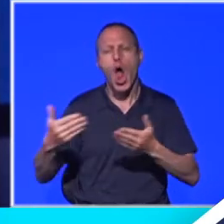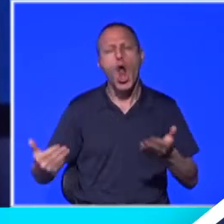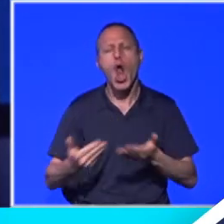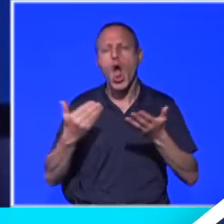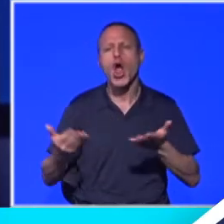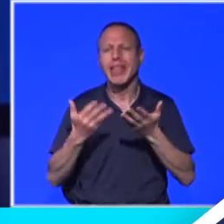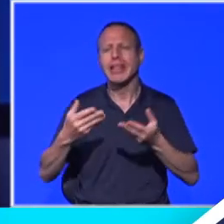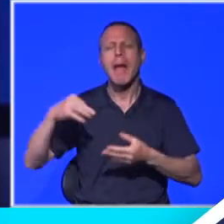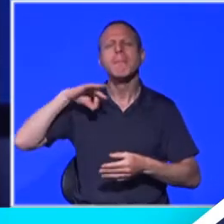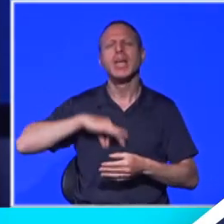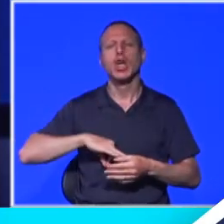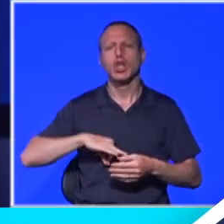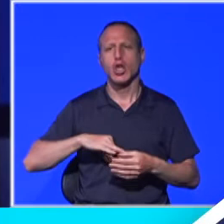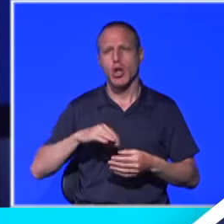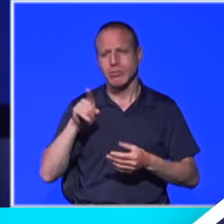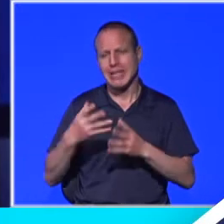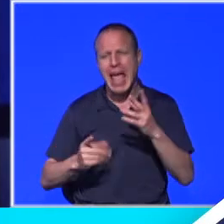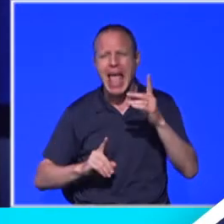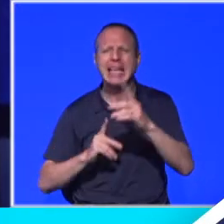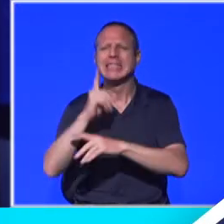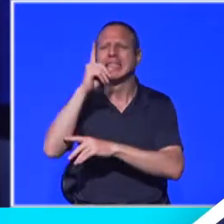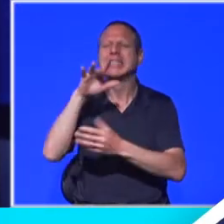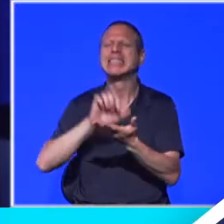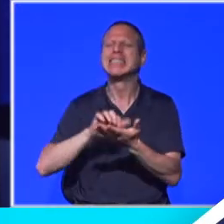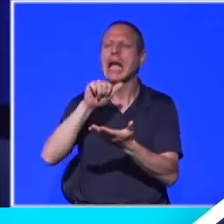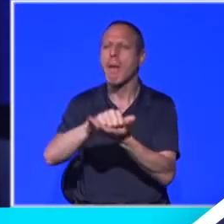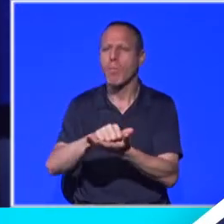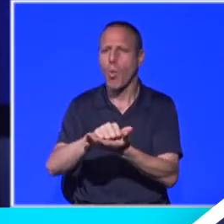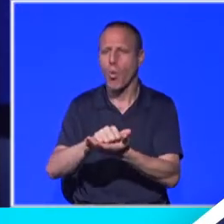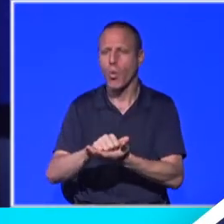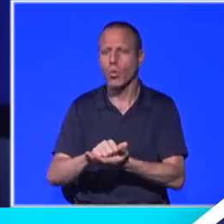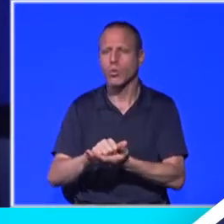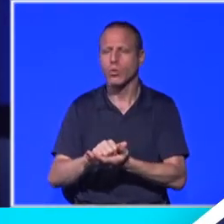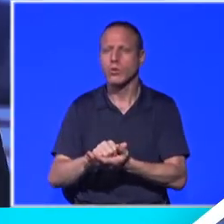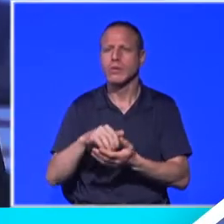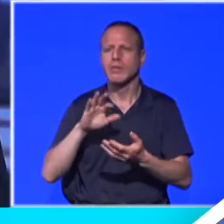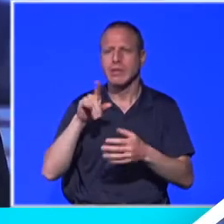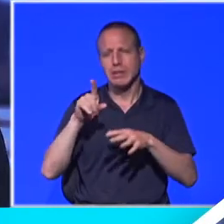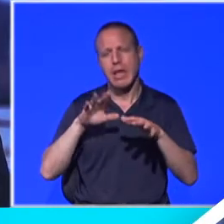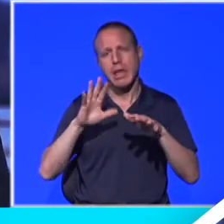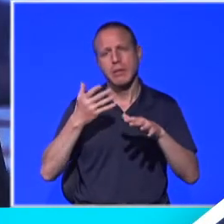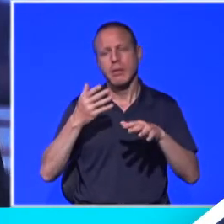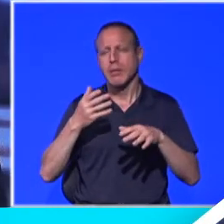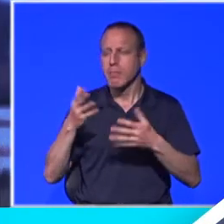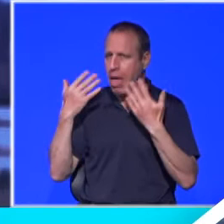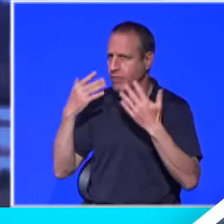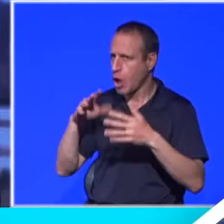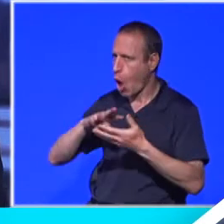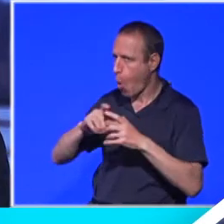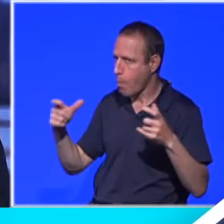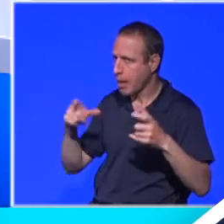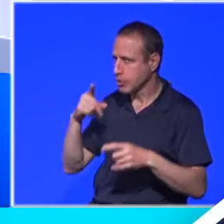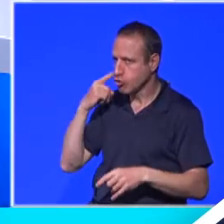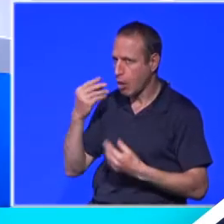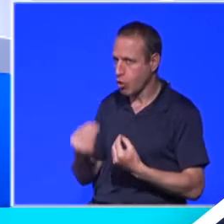יצירתיות, וזה מה שיזניק את סינגפור, וזה מה שיזניק גם את ישראל, אם הממשלה החדשה תאמץ את זה. באוויר האולפן זה נשמע טוב,